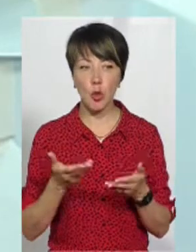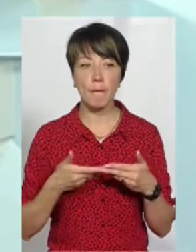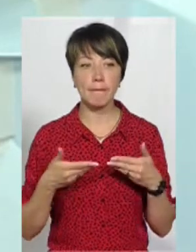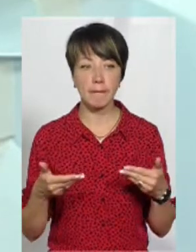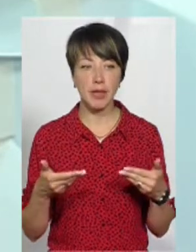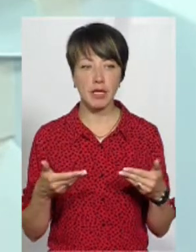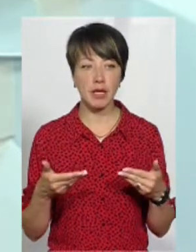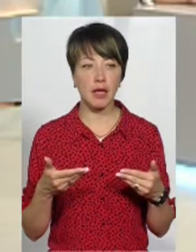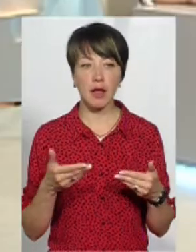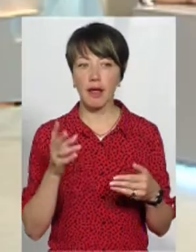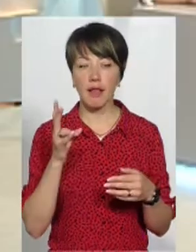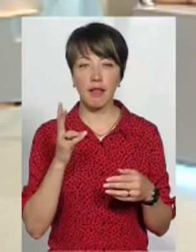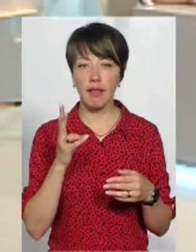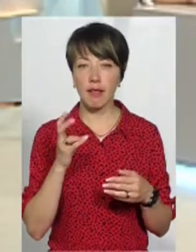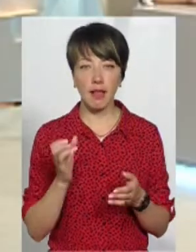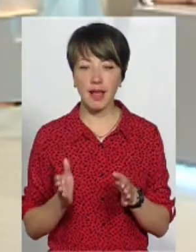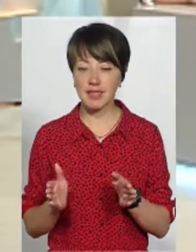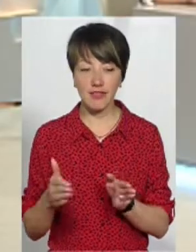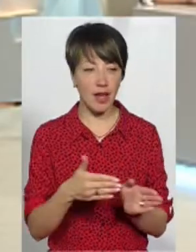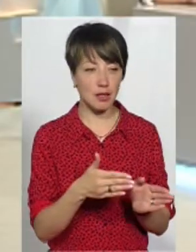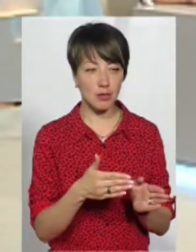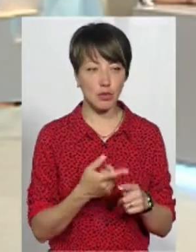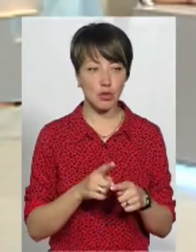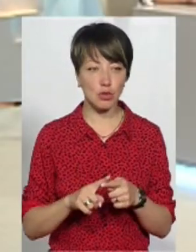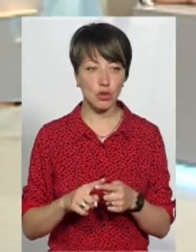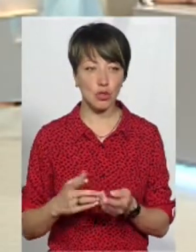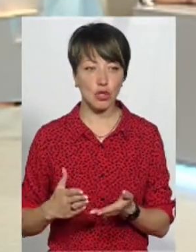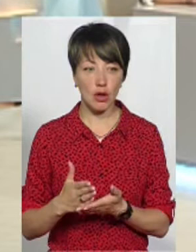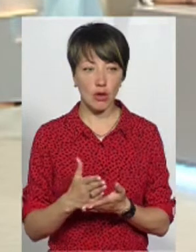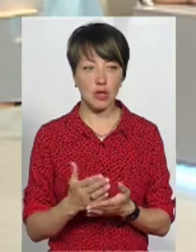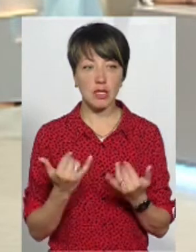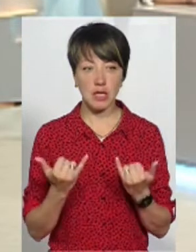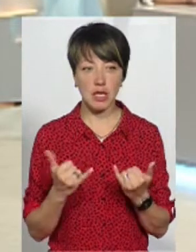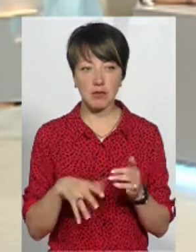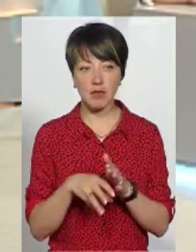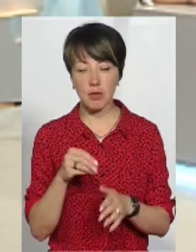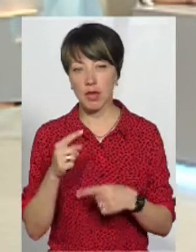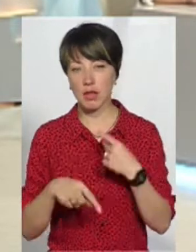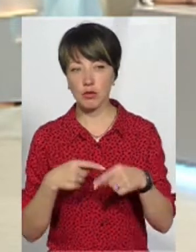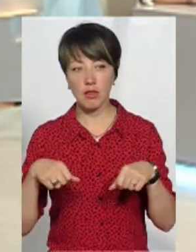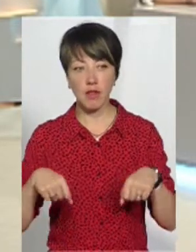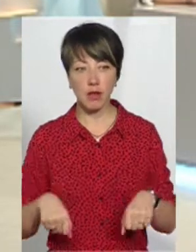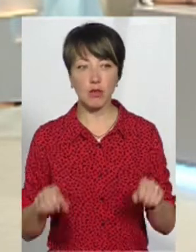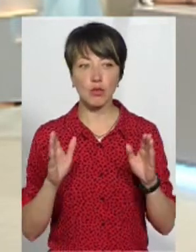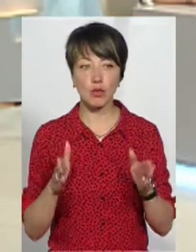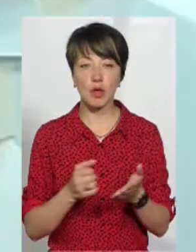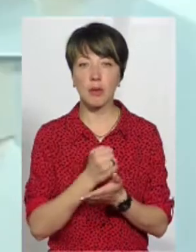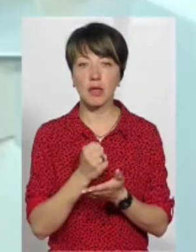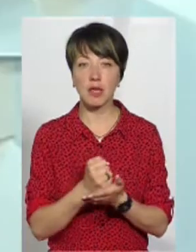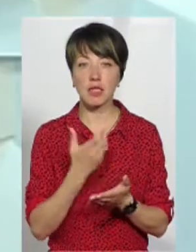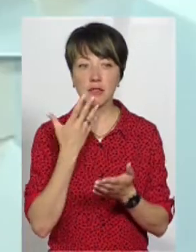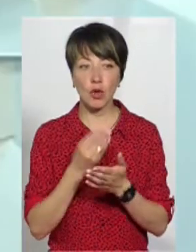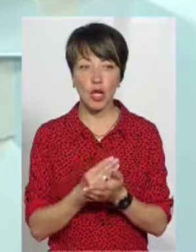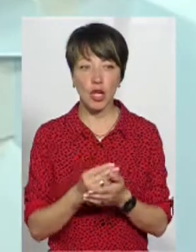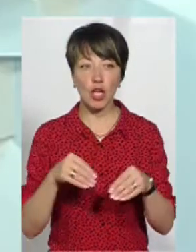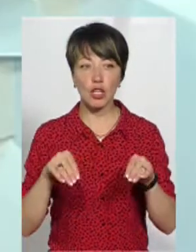ми не звернемо з цього шляху і будемо, тому що зараз вибори і наступна влада, звичайно, буде приймати свої